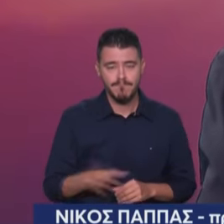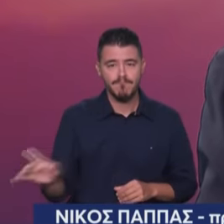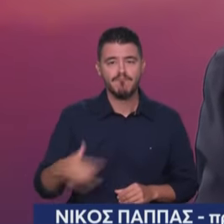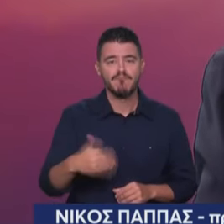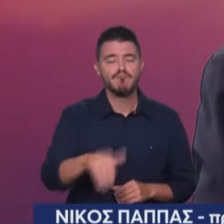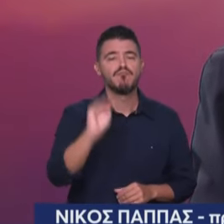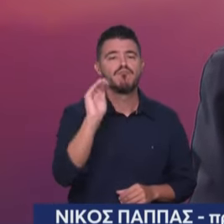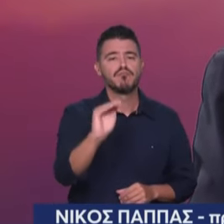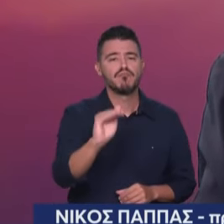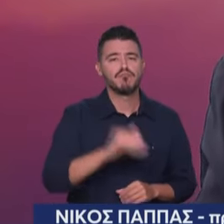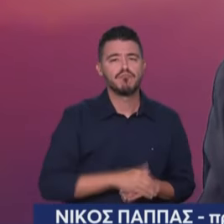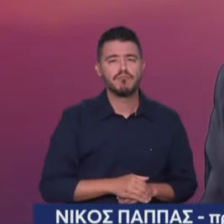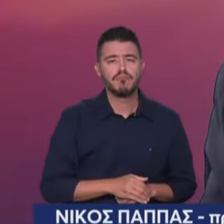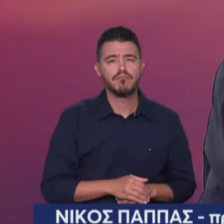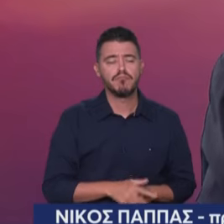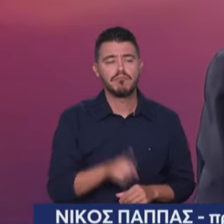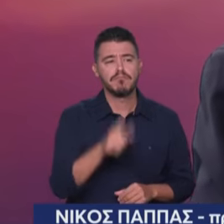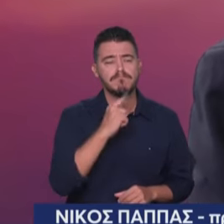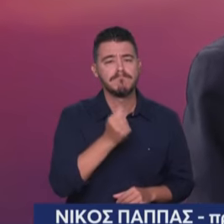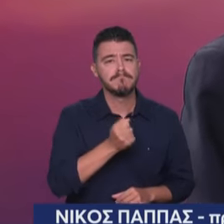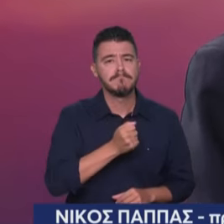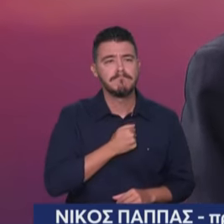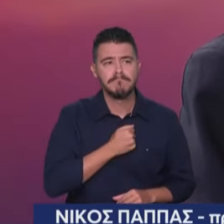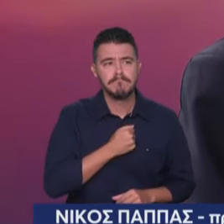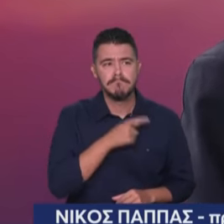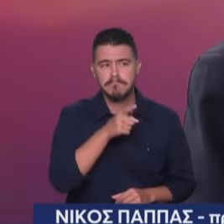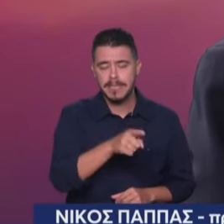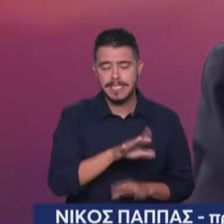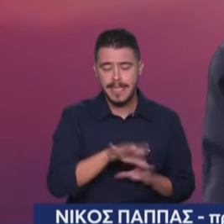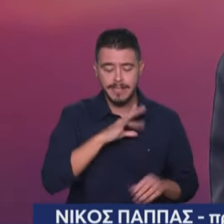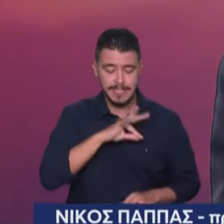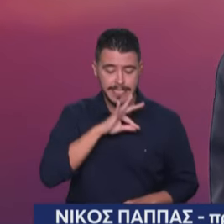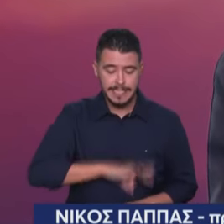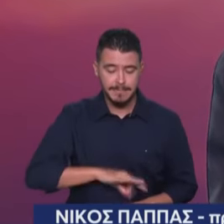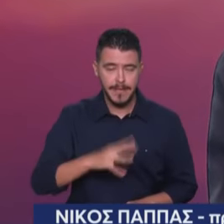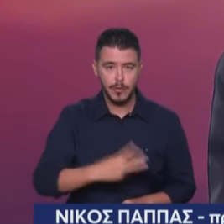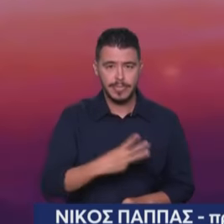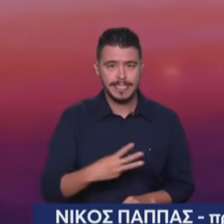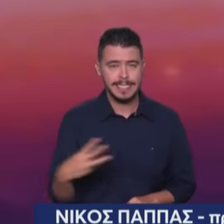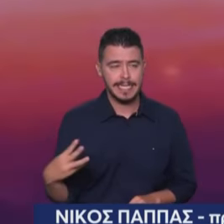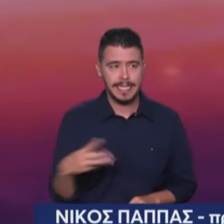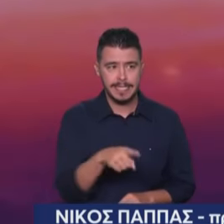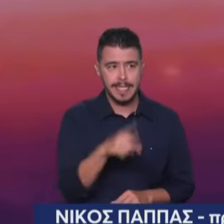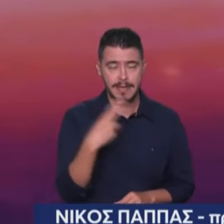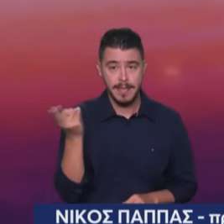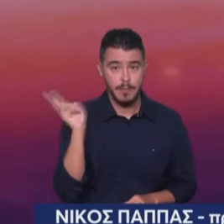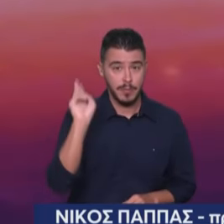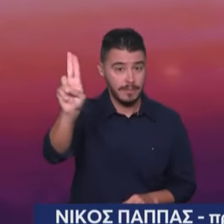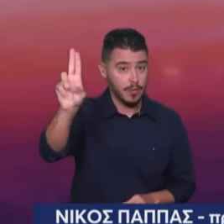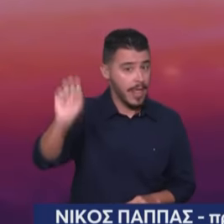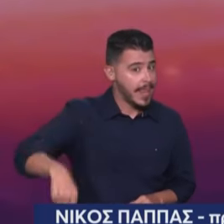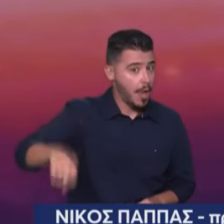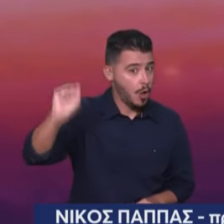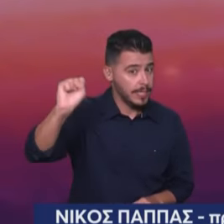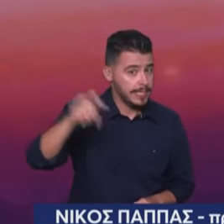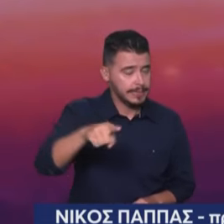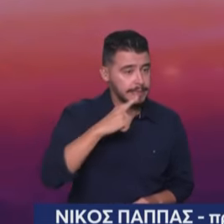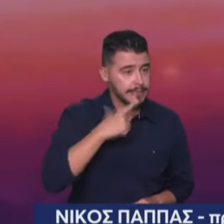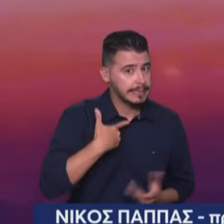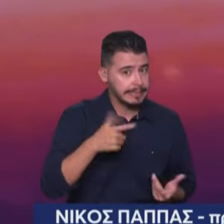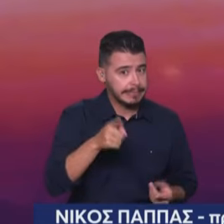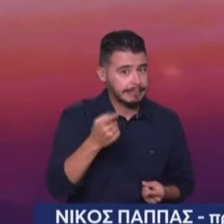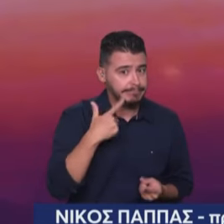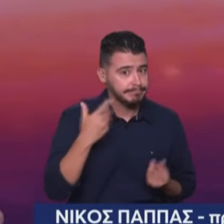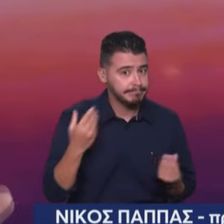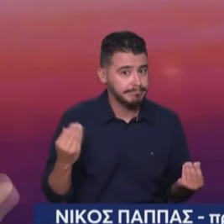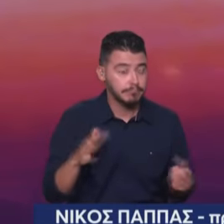πιστεύεις ότι αν κριτήριό μας μόνο είναι το καλό του ΣΥΡΙΖΑ, πρέπει ή δεν πρέπει να ξαναβάλω υποψηφίο? Αυτό θα το κρίνει ο ίδιος και θα περιμένω και εγώ